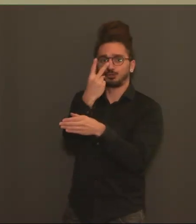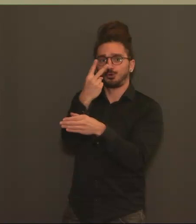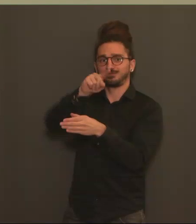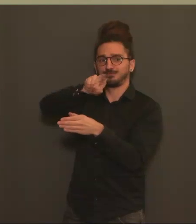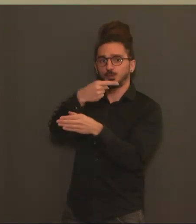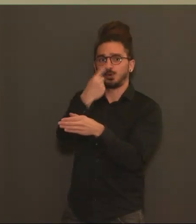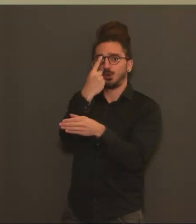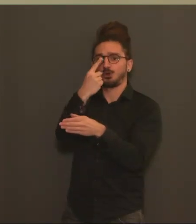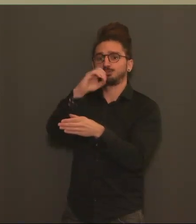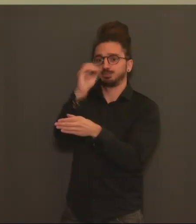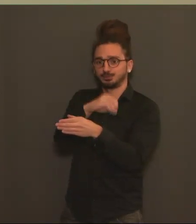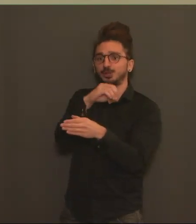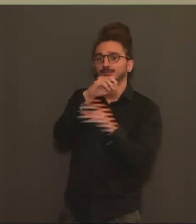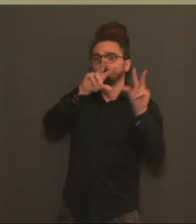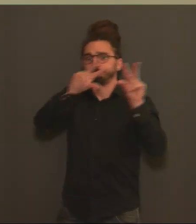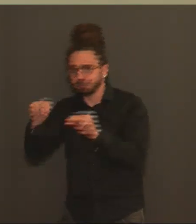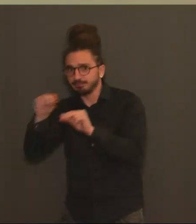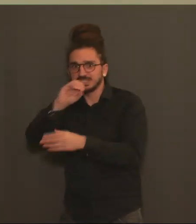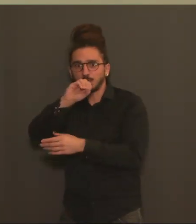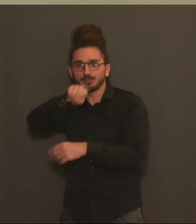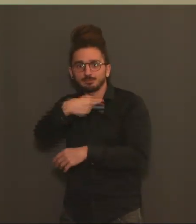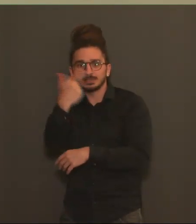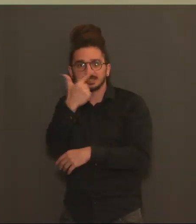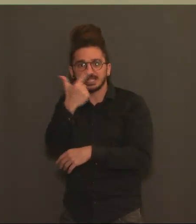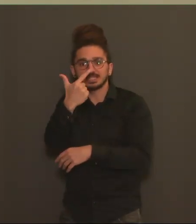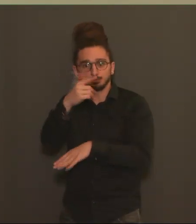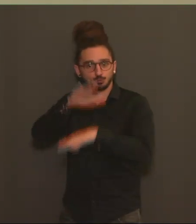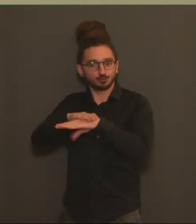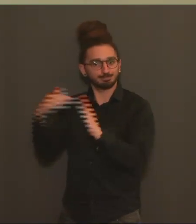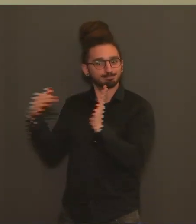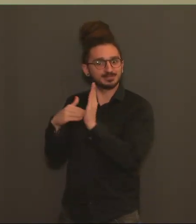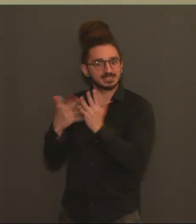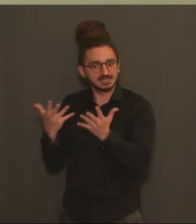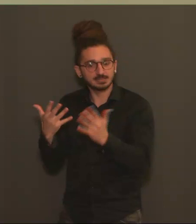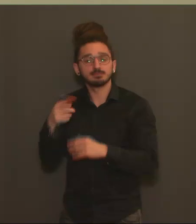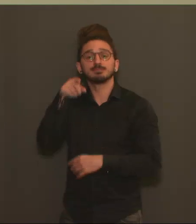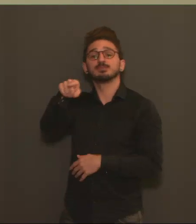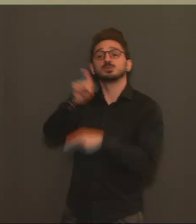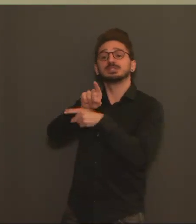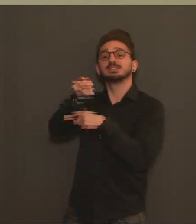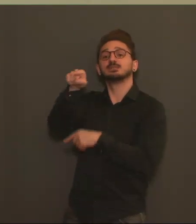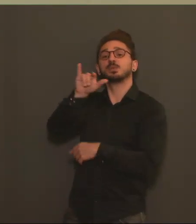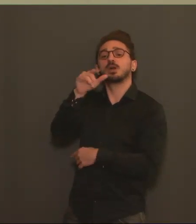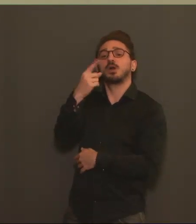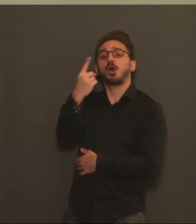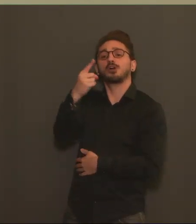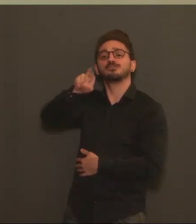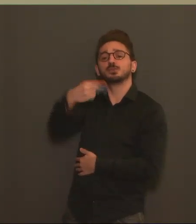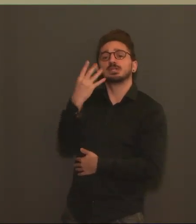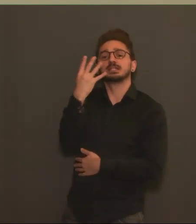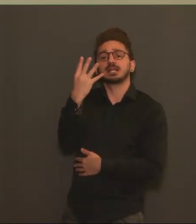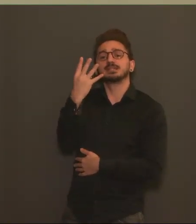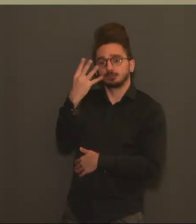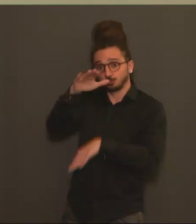que Bruxelles est passée de 3,1 à 1,4 et que la Wallonie a eu sur un tout petit nombre de cas une discrète